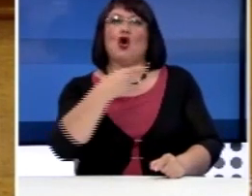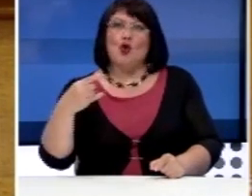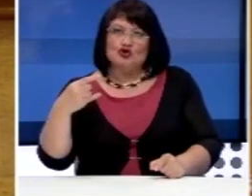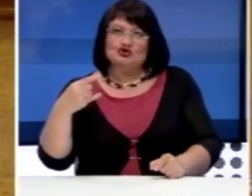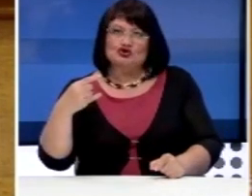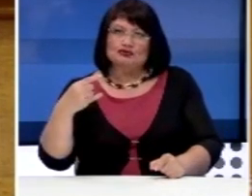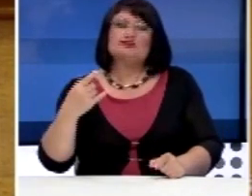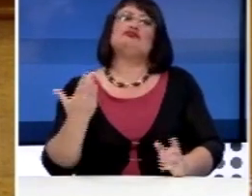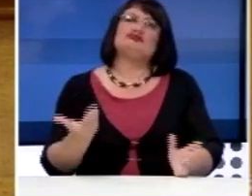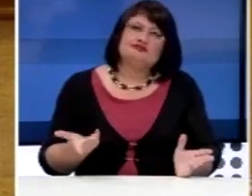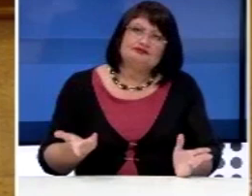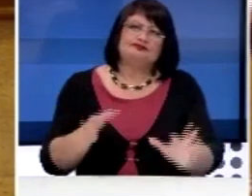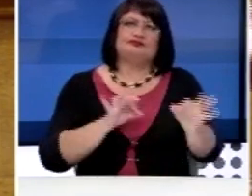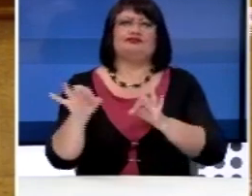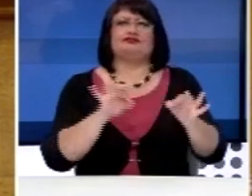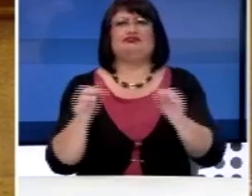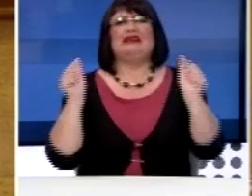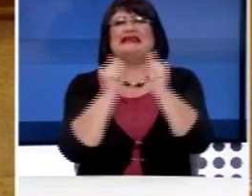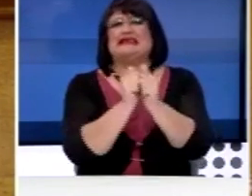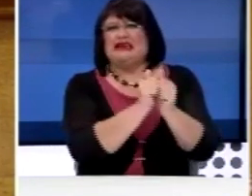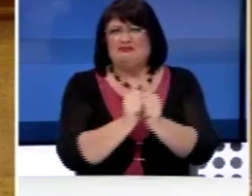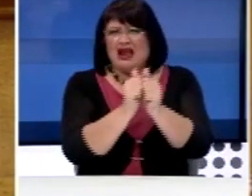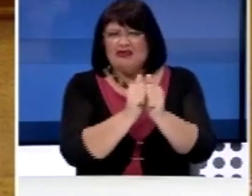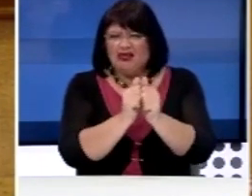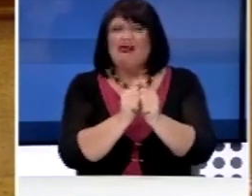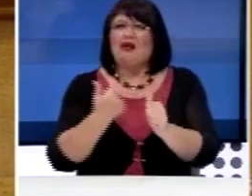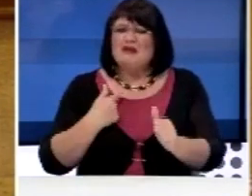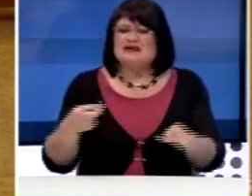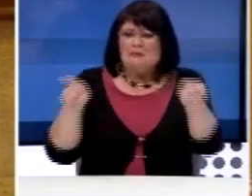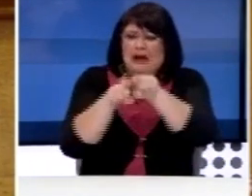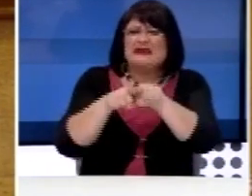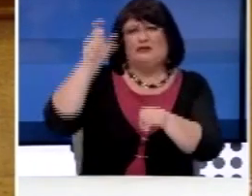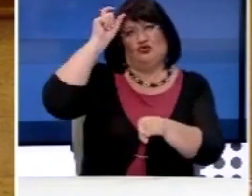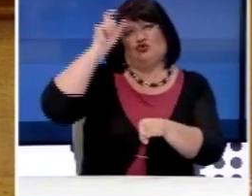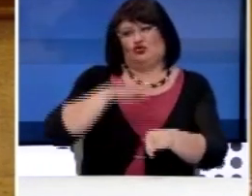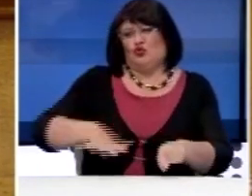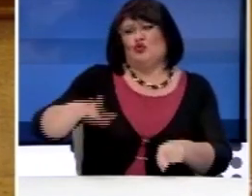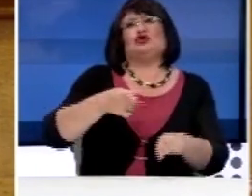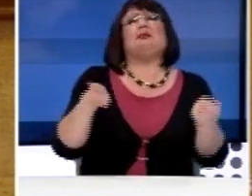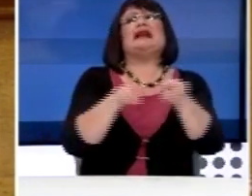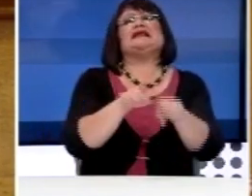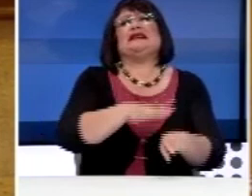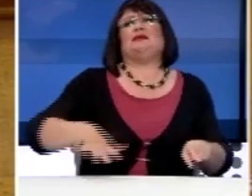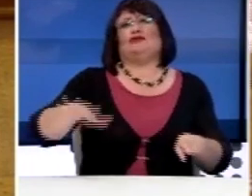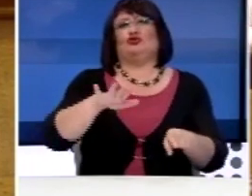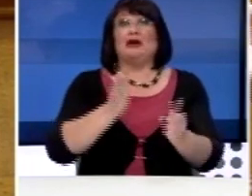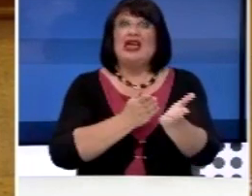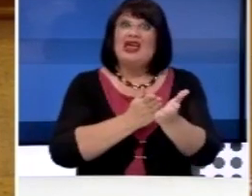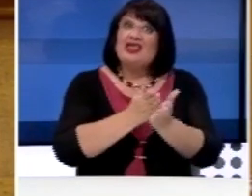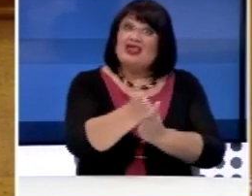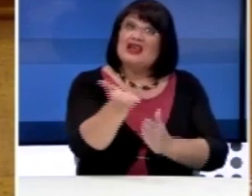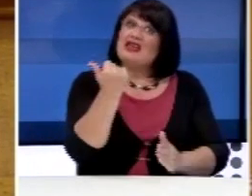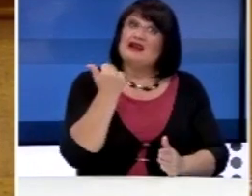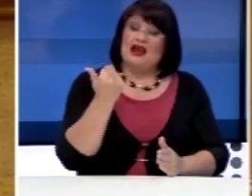ευλογίες φυσικά και τα σχέδια των συμμάχων σας. Και αυτά τα σχέδια δεν έχουν καν έστω μια δίκαιη, όπως τα λέγατε κι